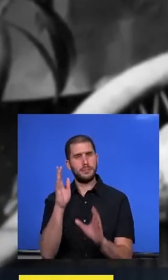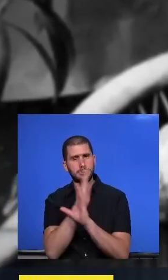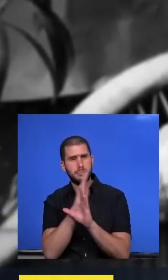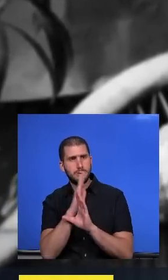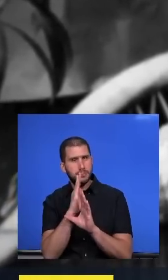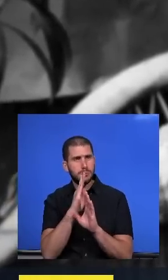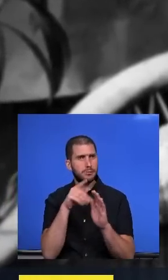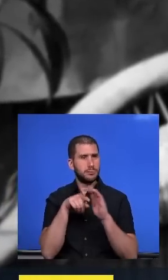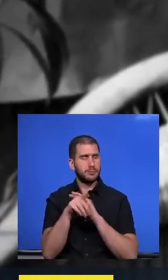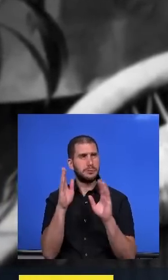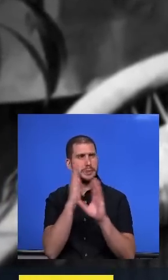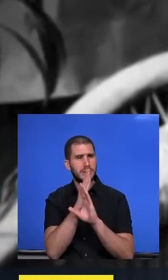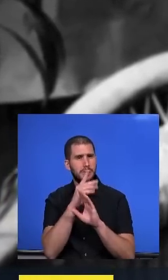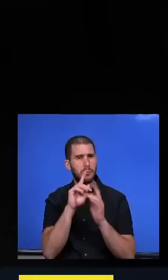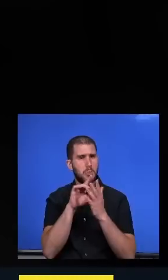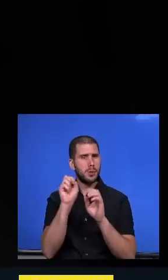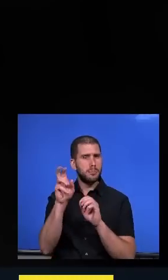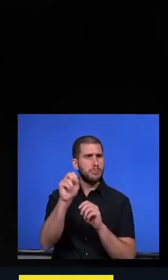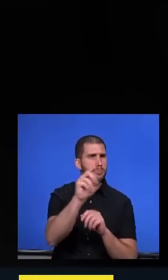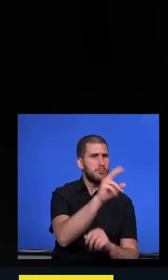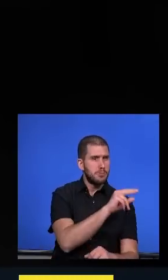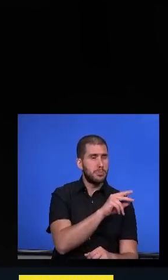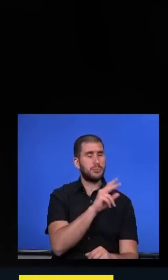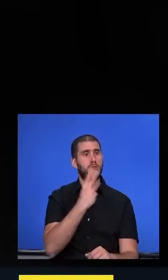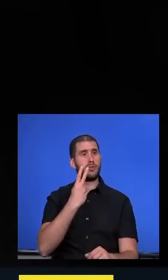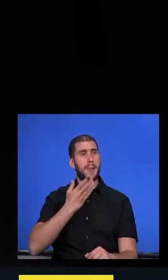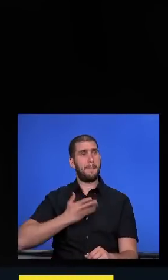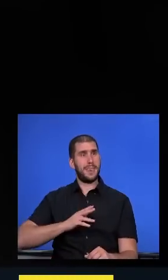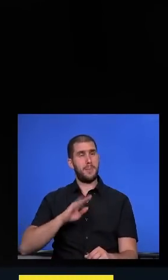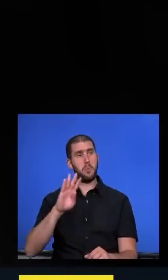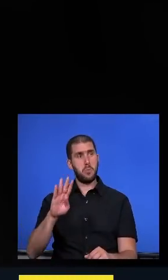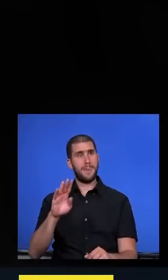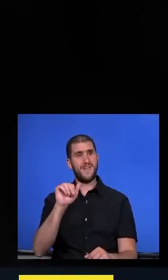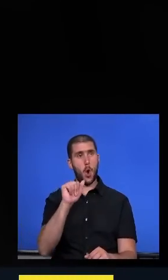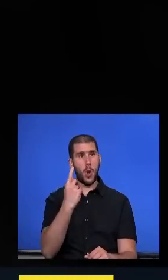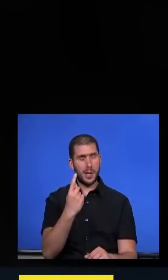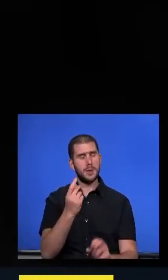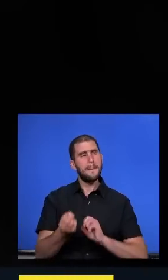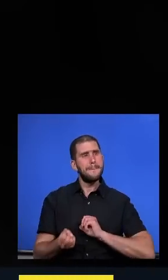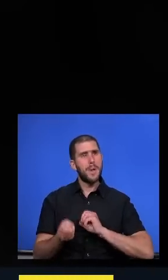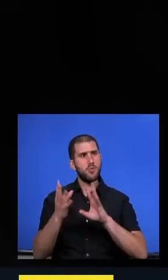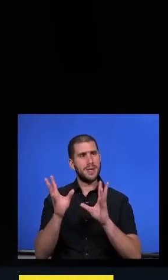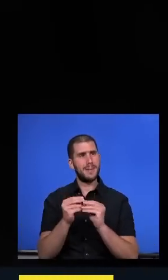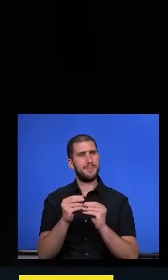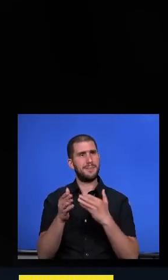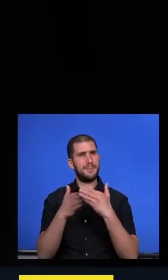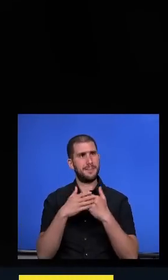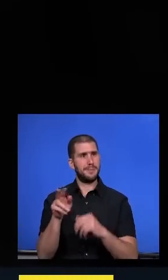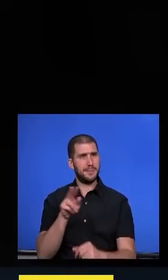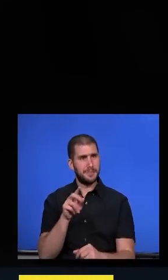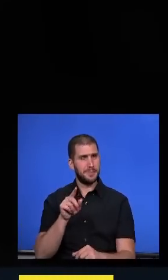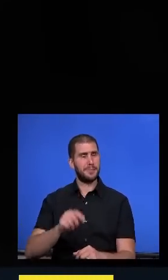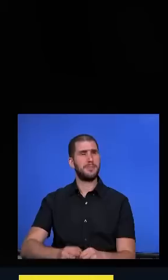למחתרת, מסתתר בכל מיני מקומות, ושני הבנים, בובי ואולי, מגורשים יחד עם הנשים